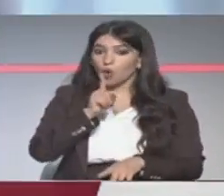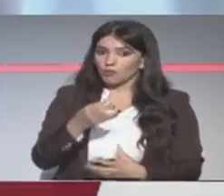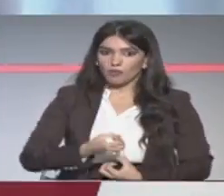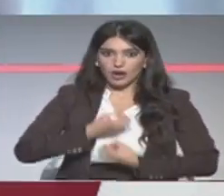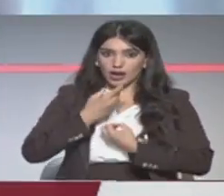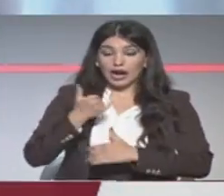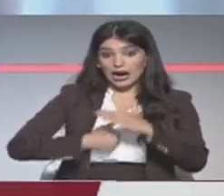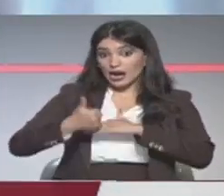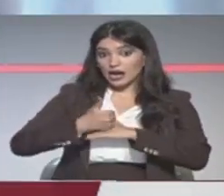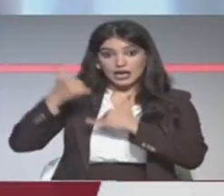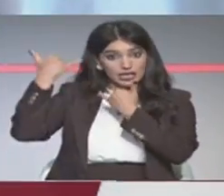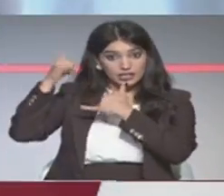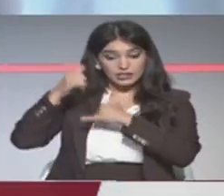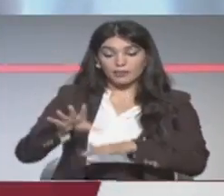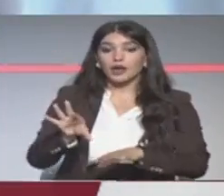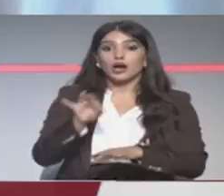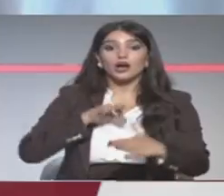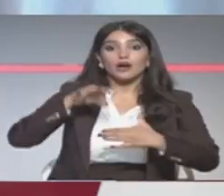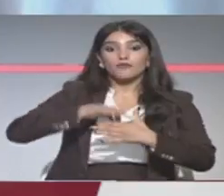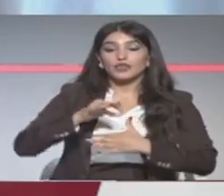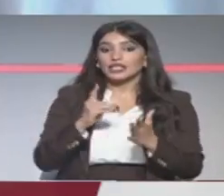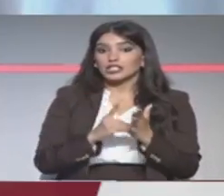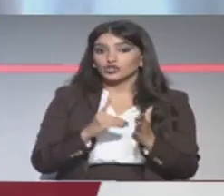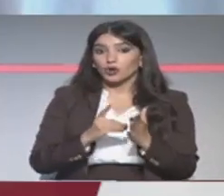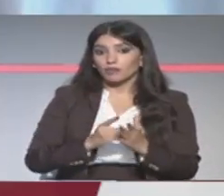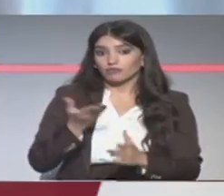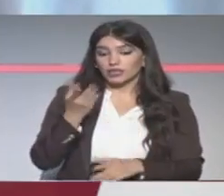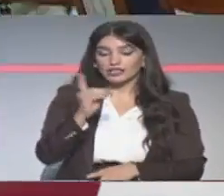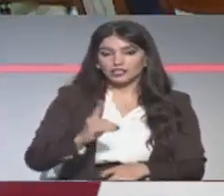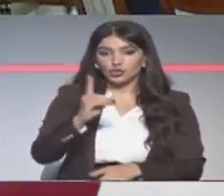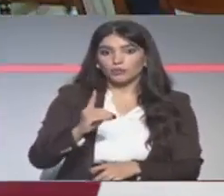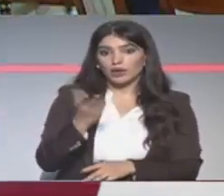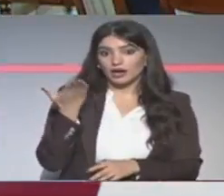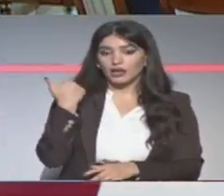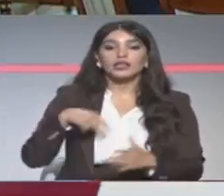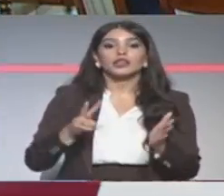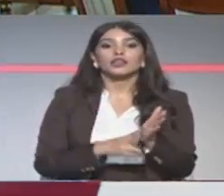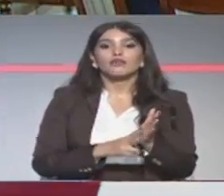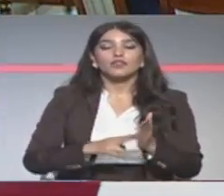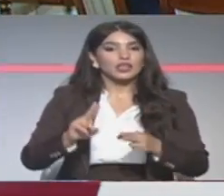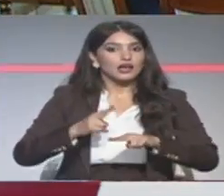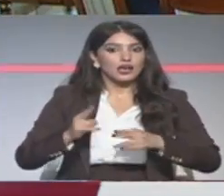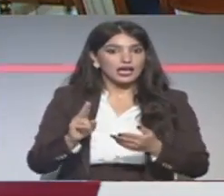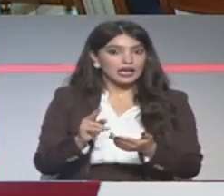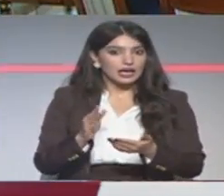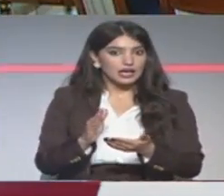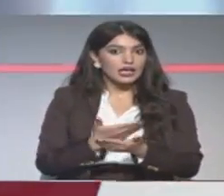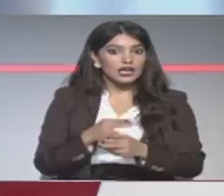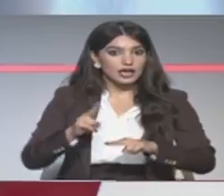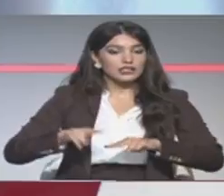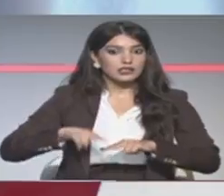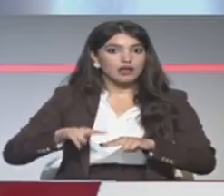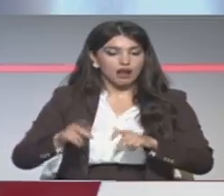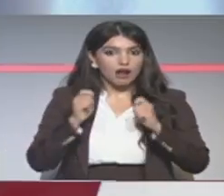تعبيره. وكان تبون الذي انتخب للمنصب في ديسمبر المنقضي قد تعهد بتنفيذ إصلاحات سياسية واقتصادية